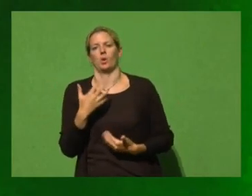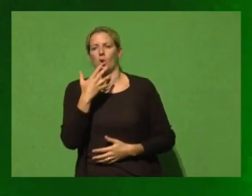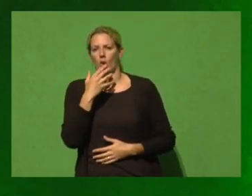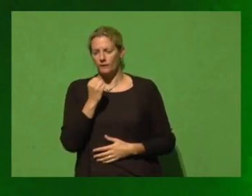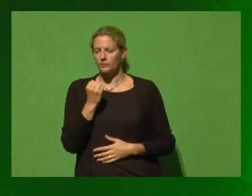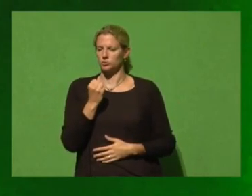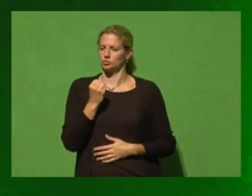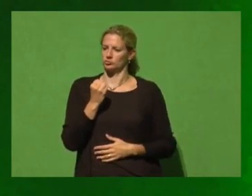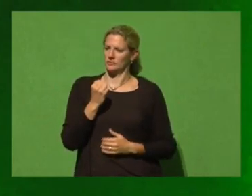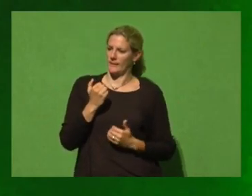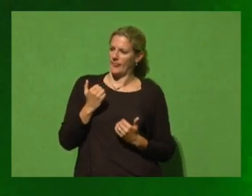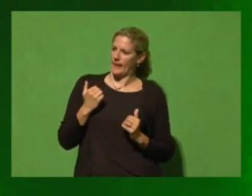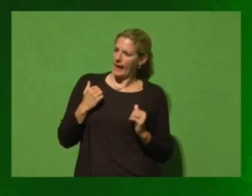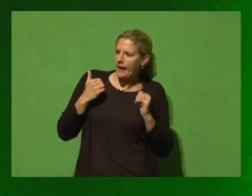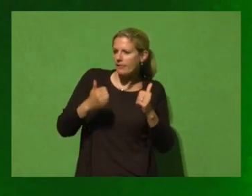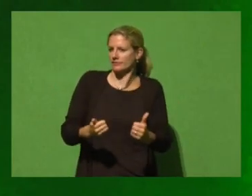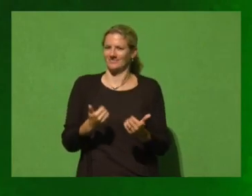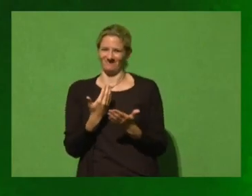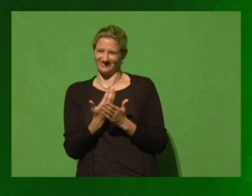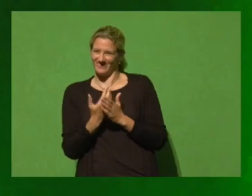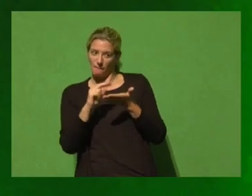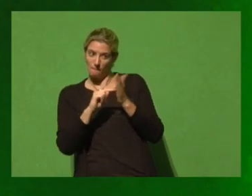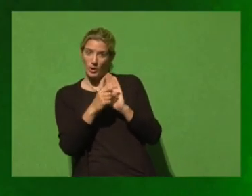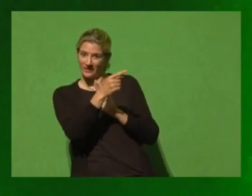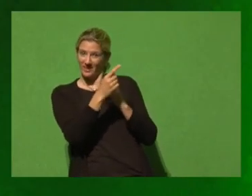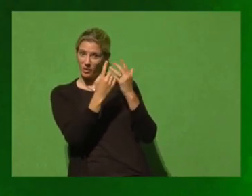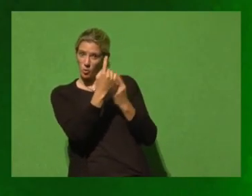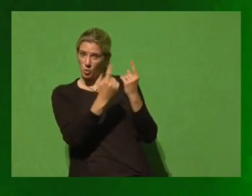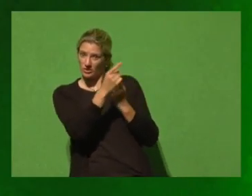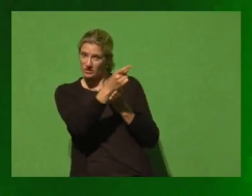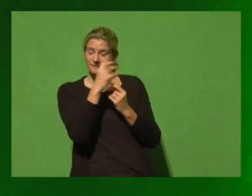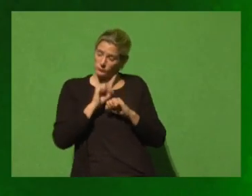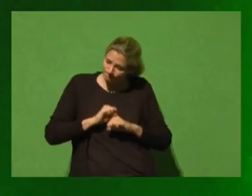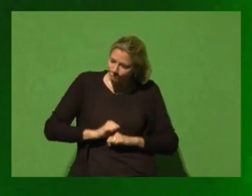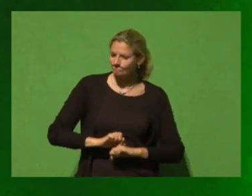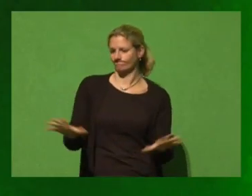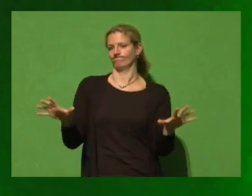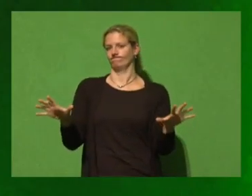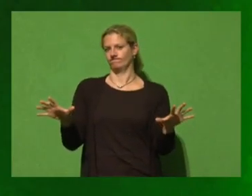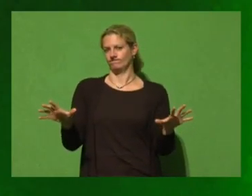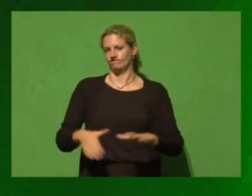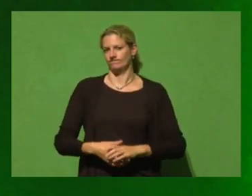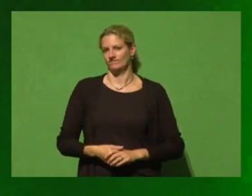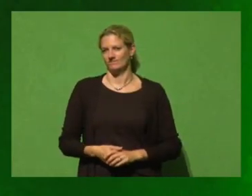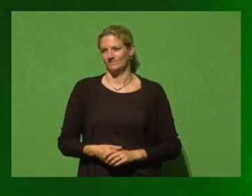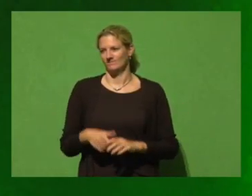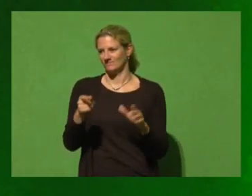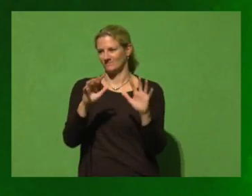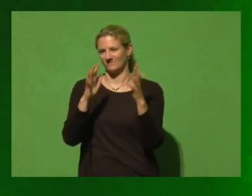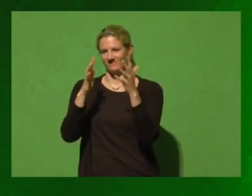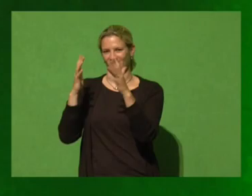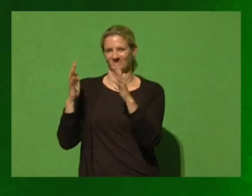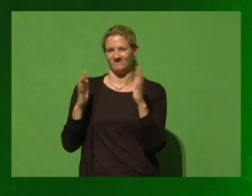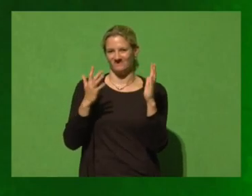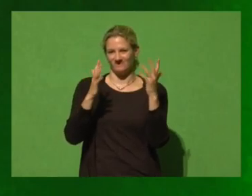wunderbare, menschenwürdige Politik zu verbreiten. Wo sie noch?